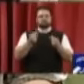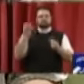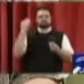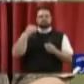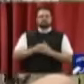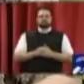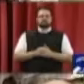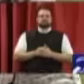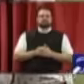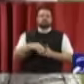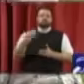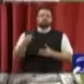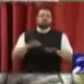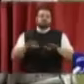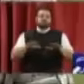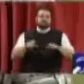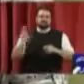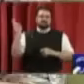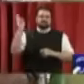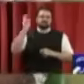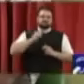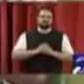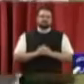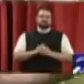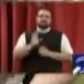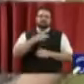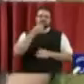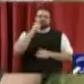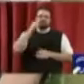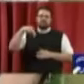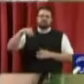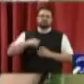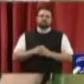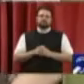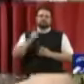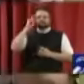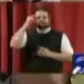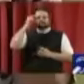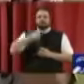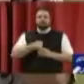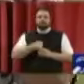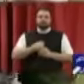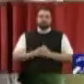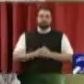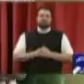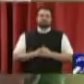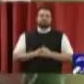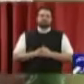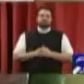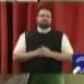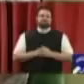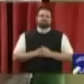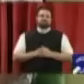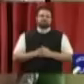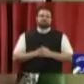Ori fi vibrații energetice, ar spune Niculina, m-am gândit eu cu mintea mea de gună. Și emit, evident,